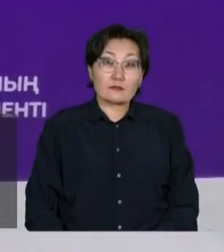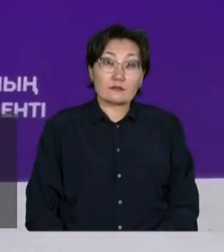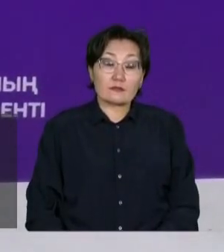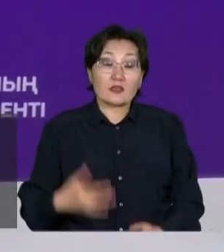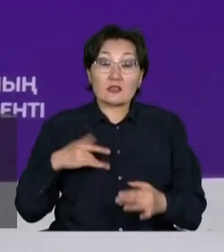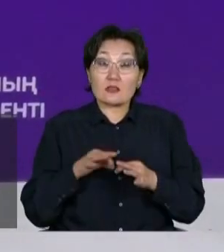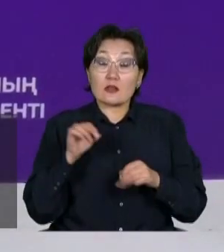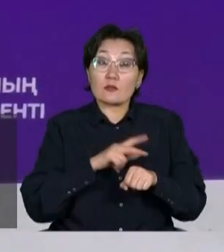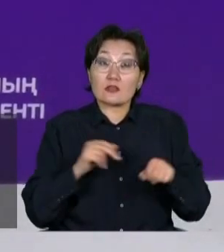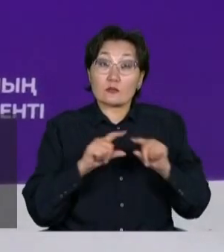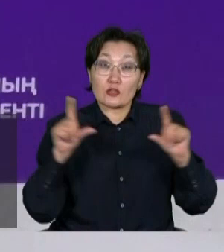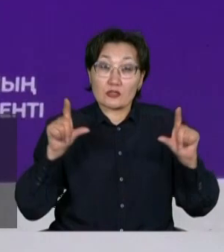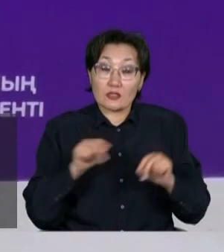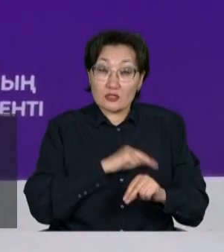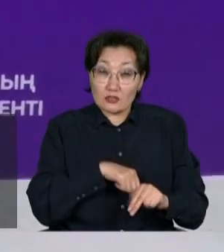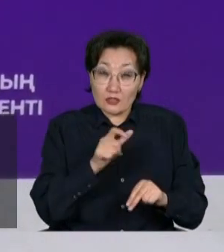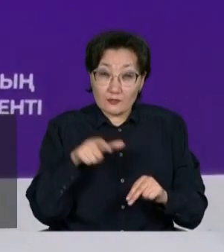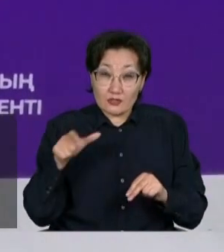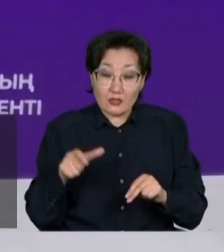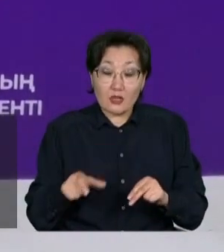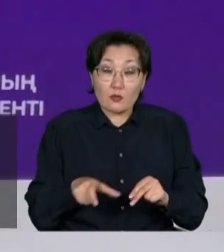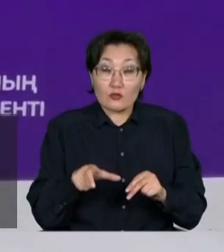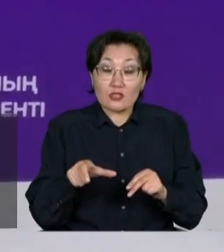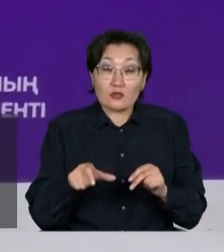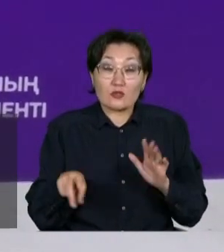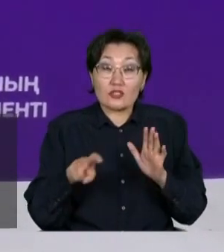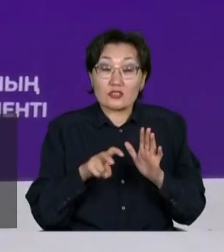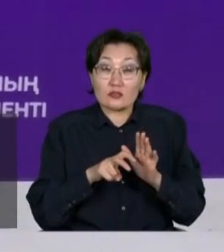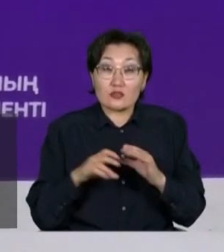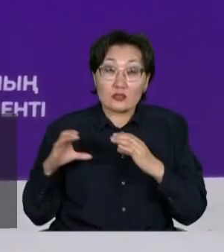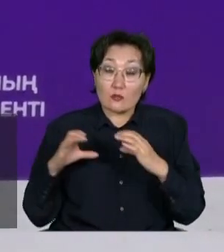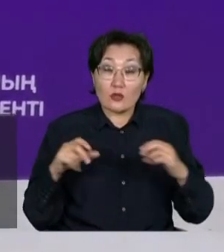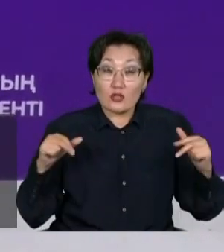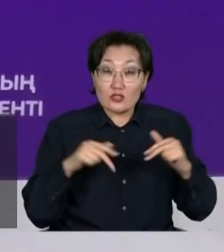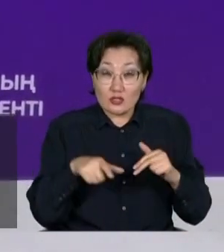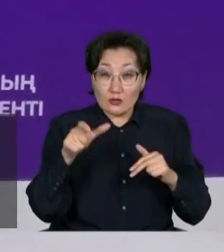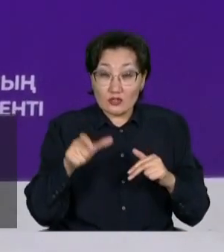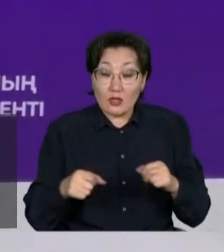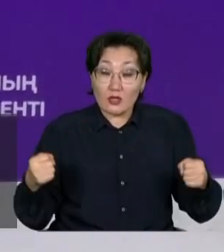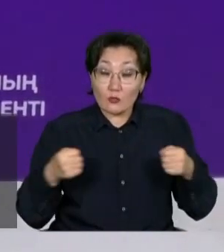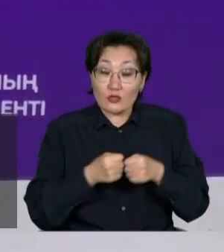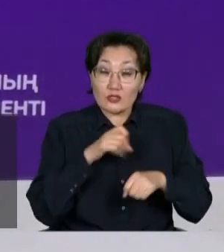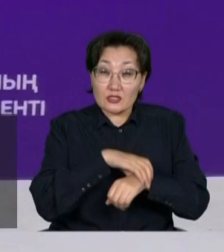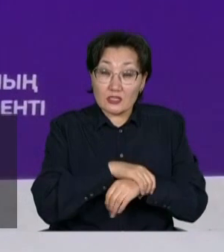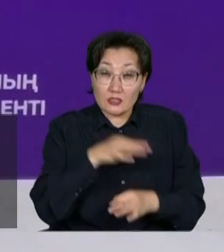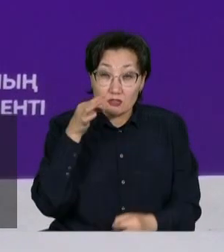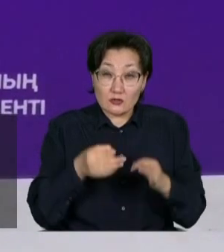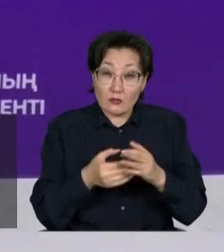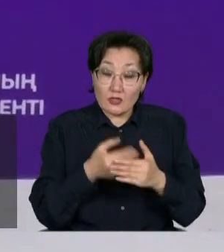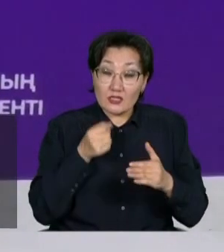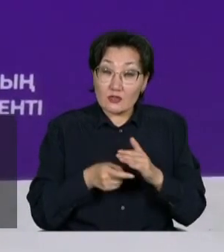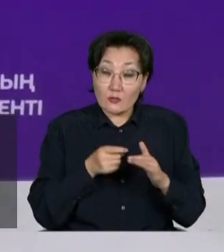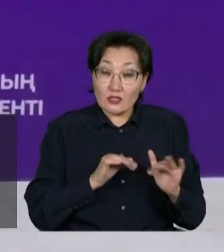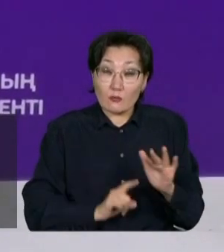Жамбыл облысы полиция департаментінің қызметкерлері жолаушылар автобусының жаяу жүргіншіні қағып кету дерегі бойынша сотқа дейінгі тергеу